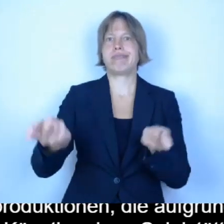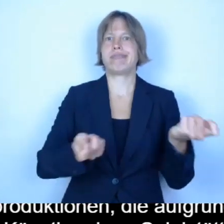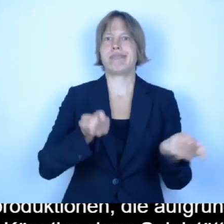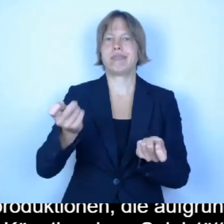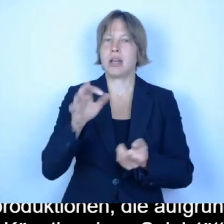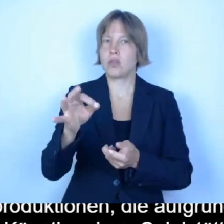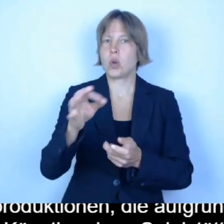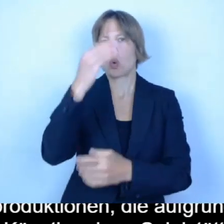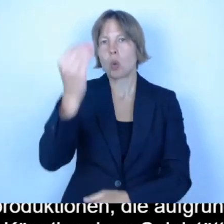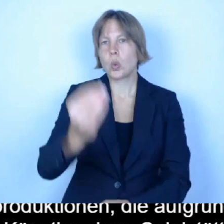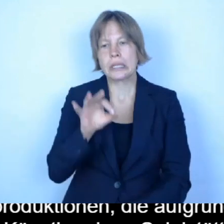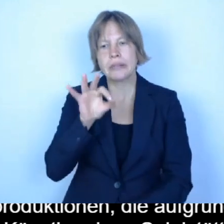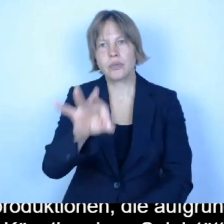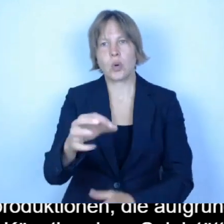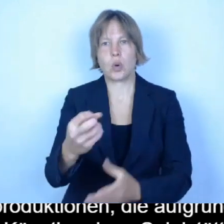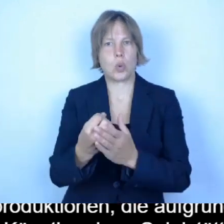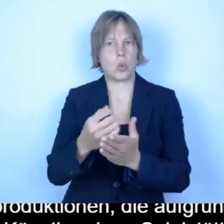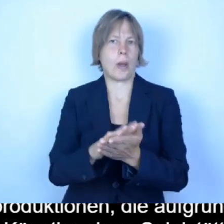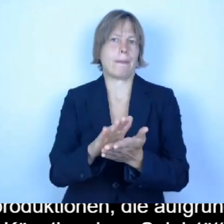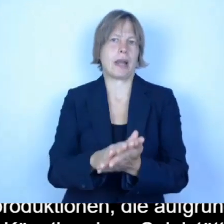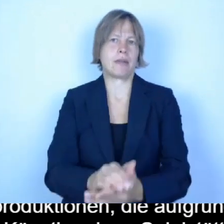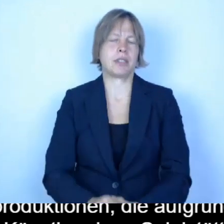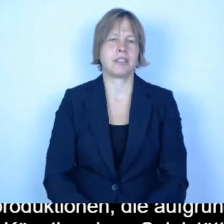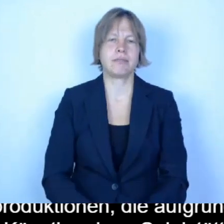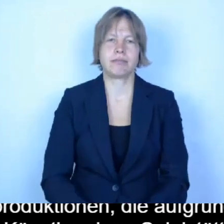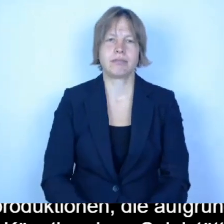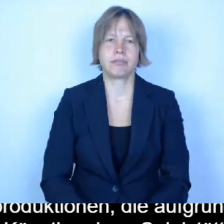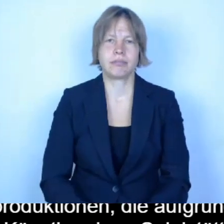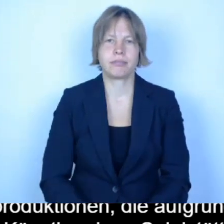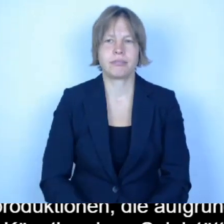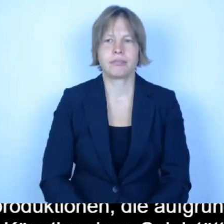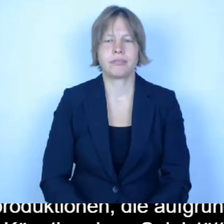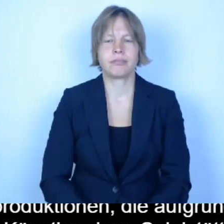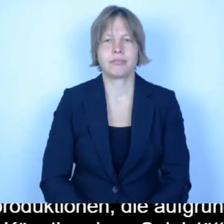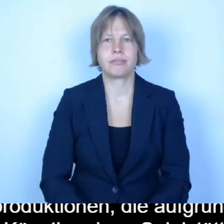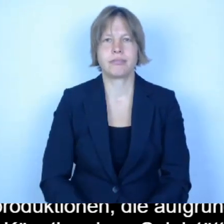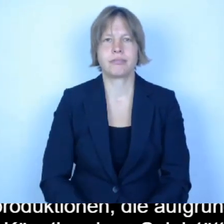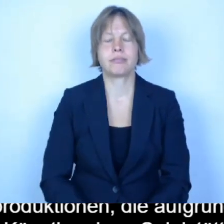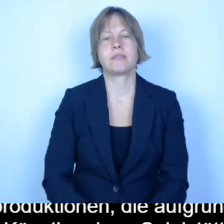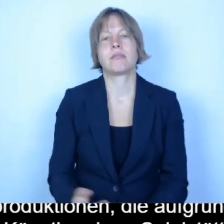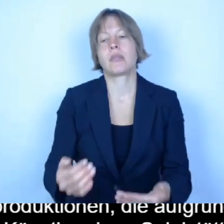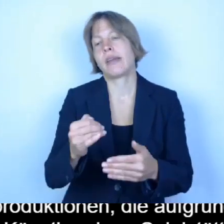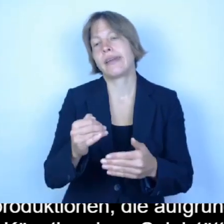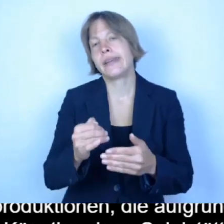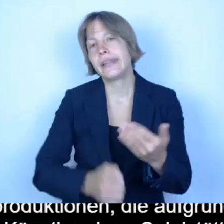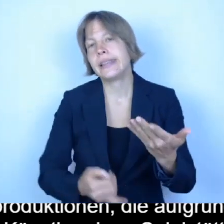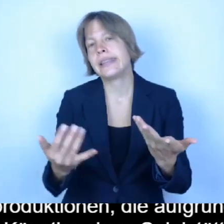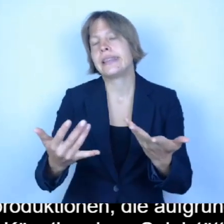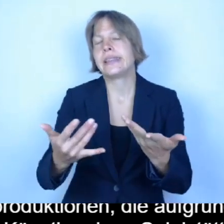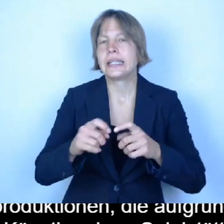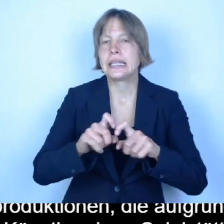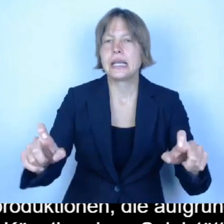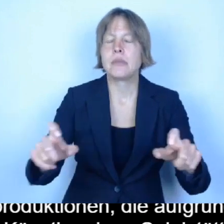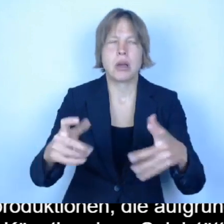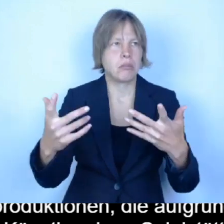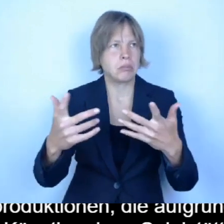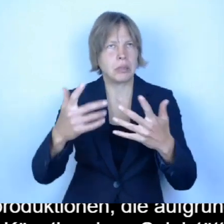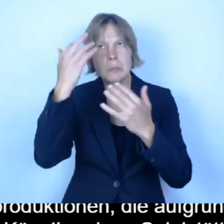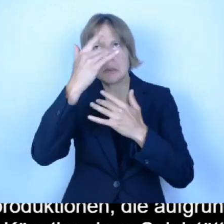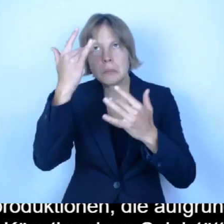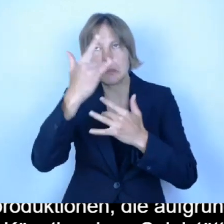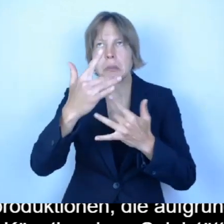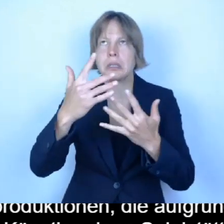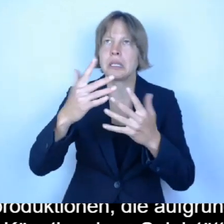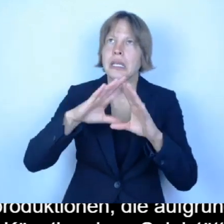Letzter Punkt, der natürlich gefragt wird, ist, wie geht es denn mit dem kulturellen Leben insgesamt weiter? Also jetzt sind wir immer noch in der Phase, wo wir